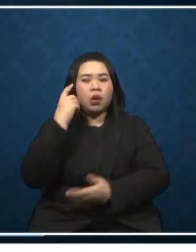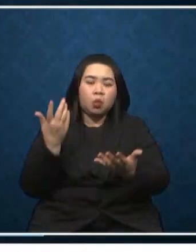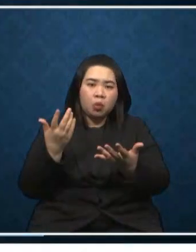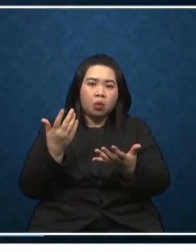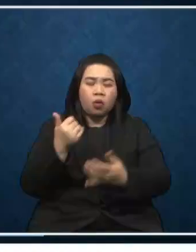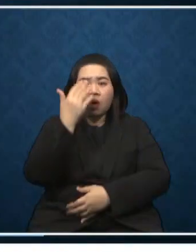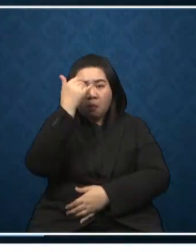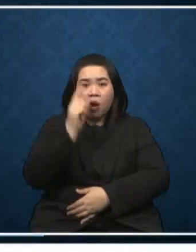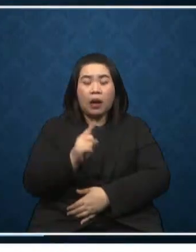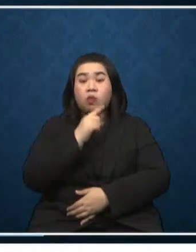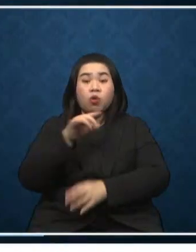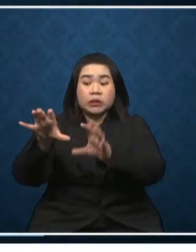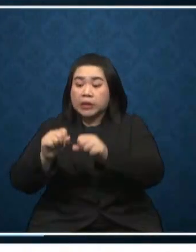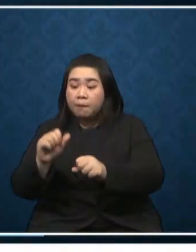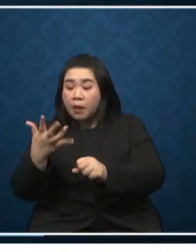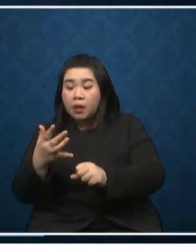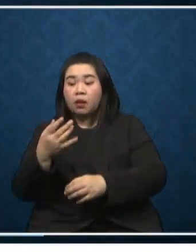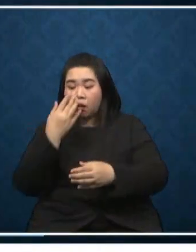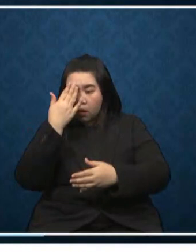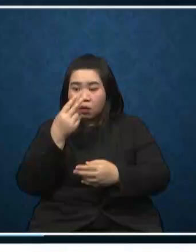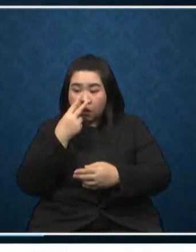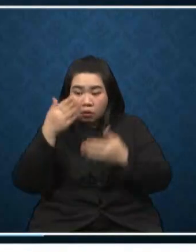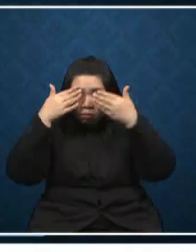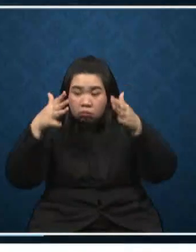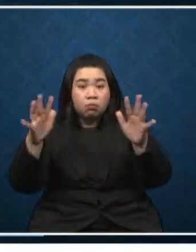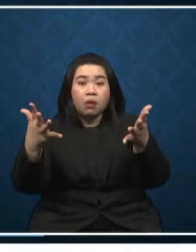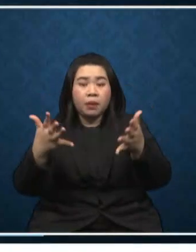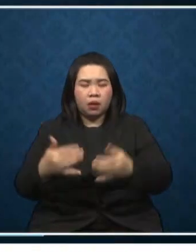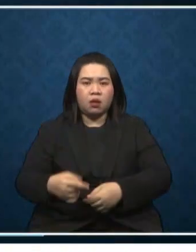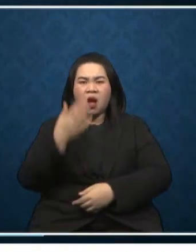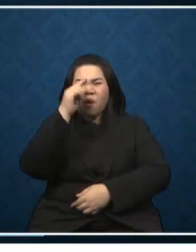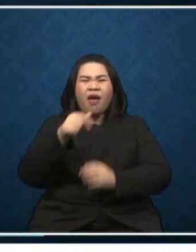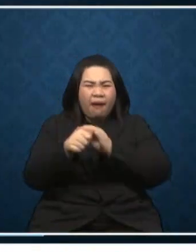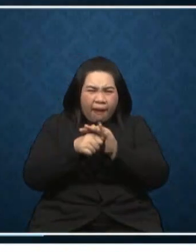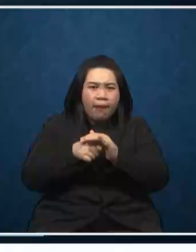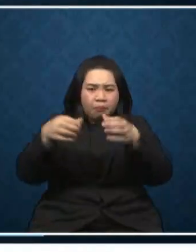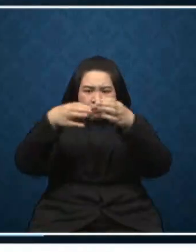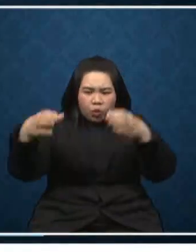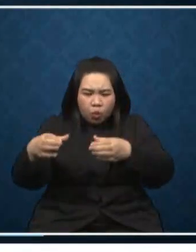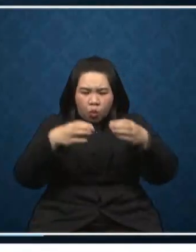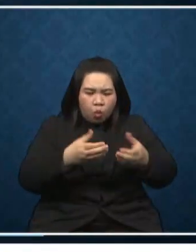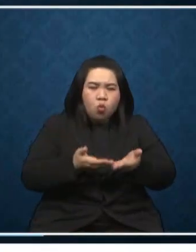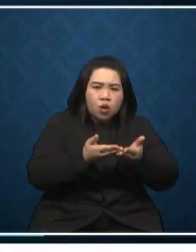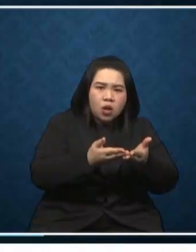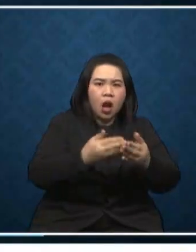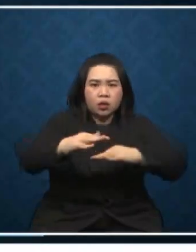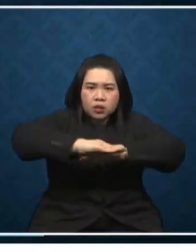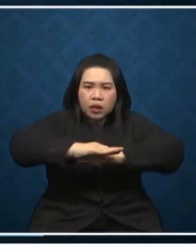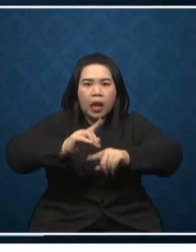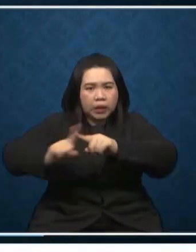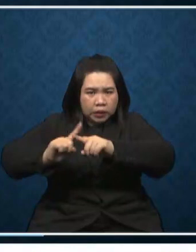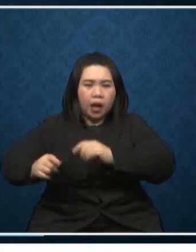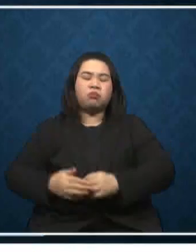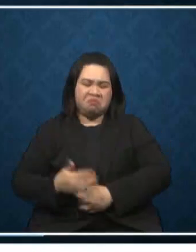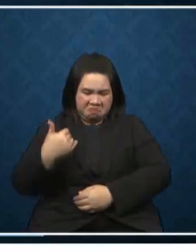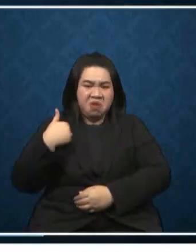เพื่ไร่ เพไถไม่พออยเพราั้ zooming demosั hosp soังมพระหลองนําเข